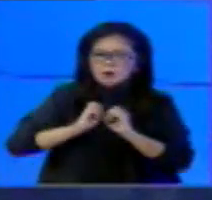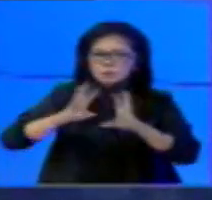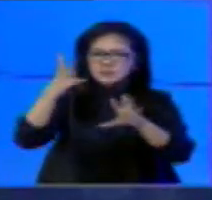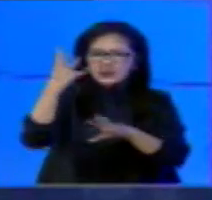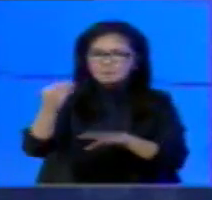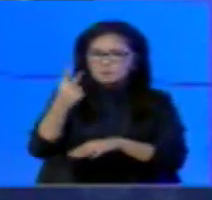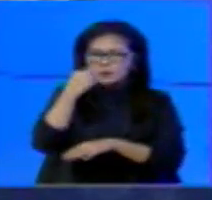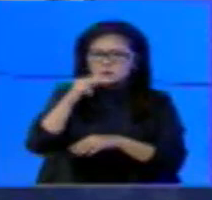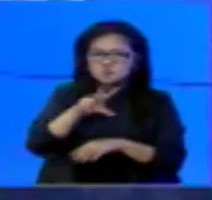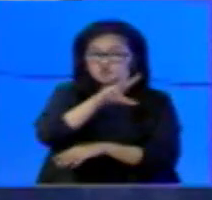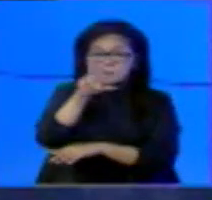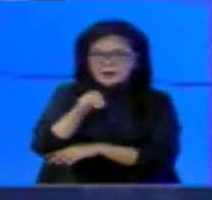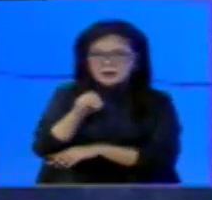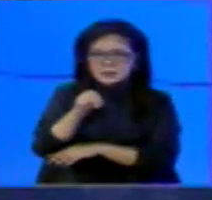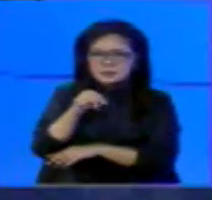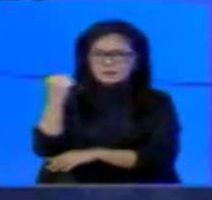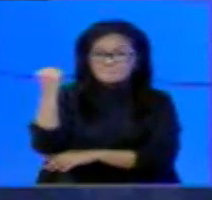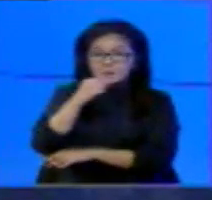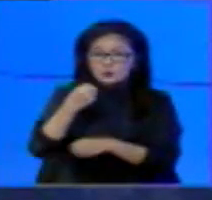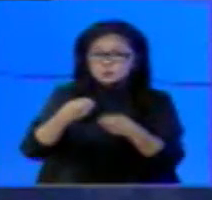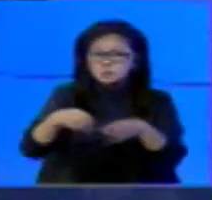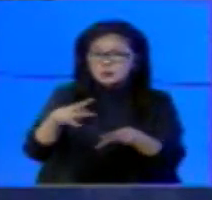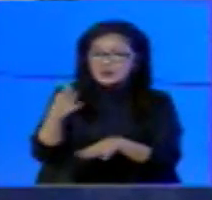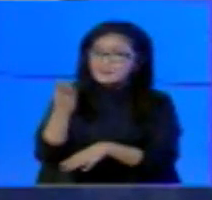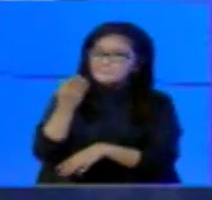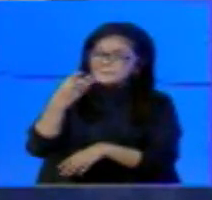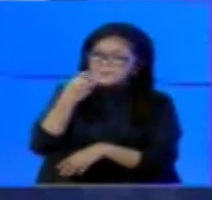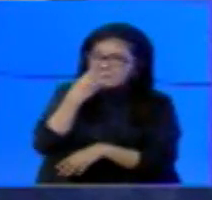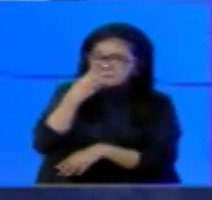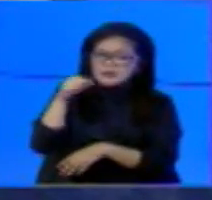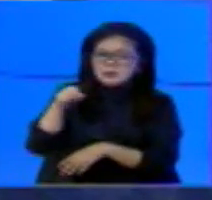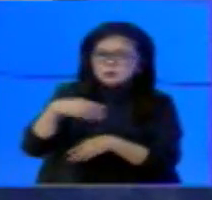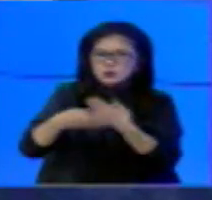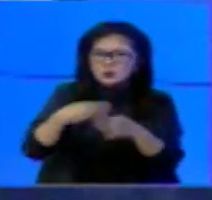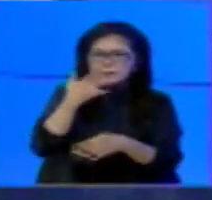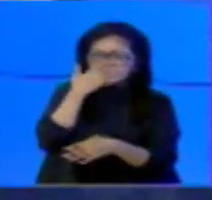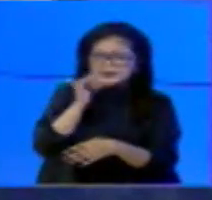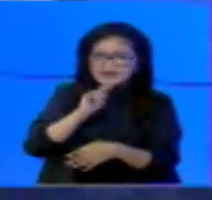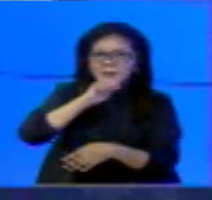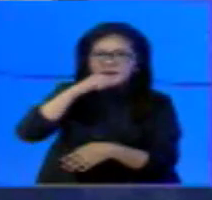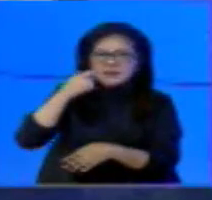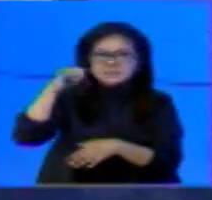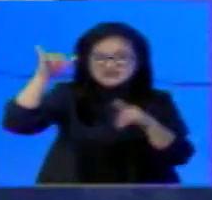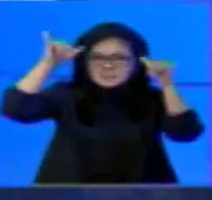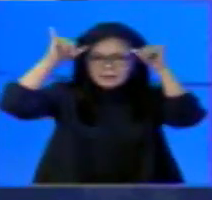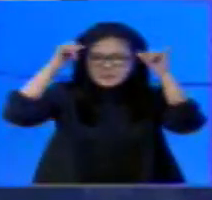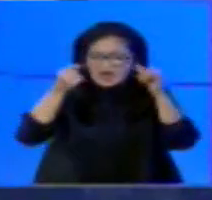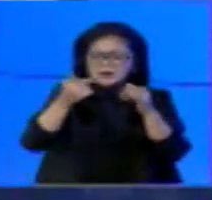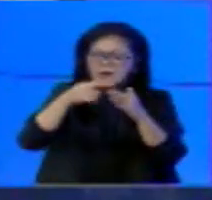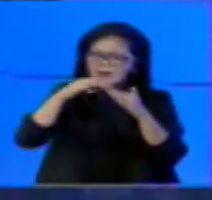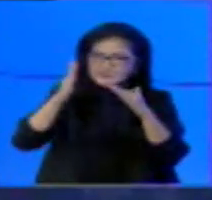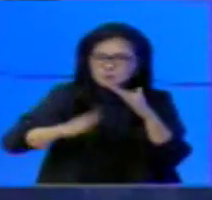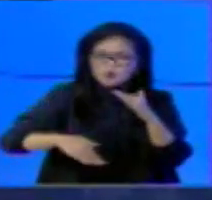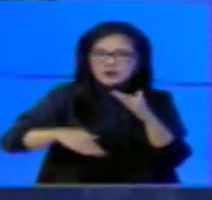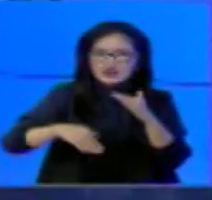pelaku, daging babi diolah hingga mirip daging sapi dan dijual dengan harga jauh lebih murah. Satu tahun beroperasi,